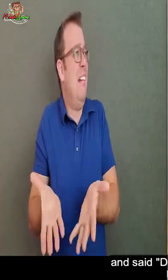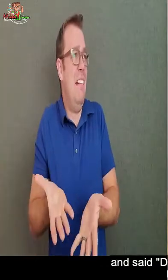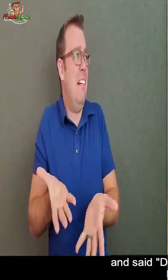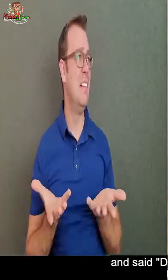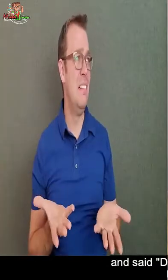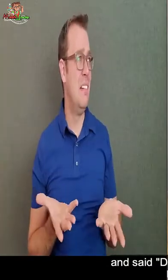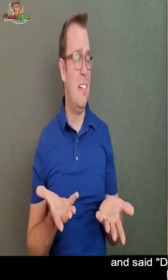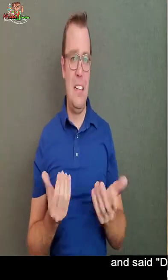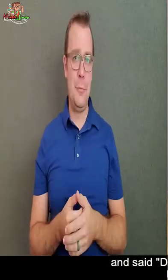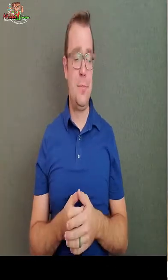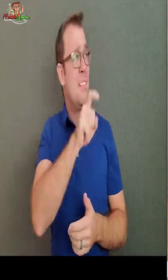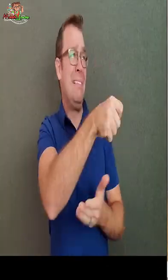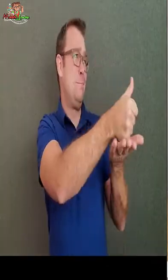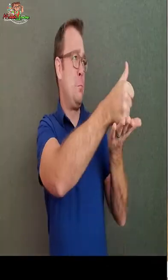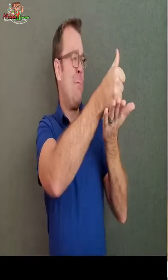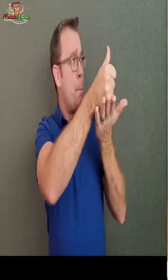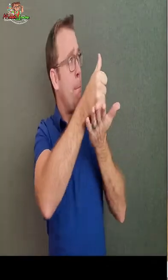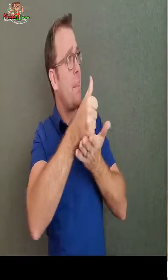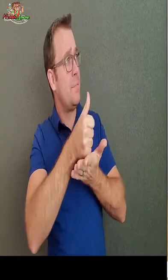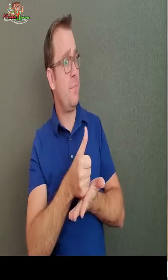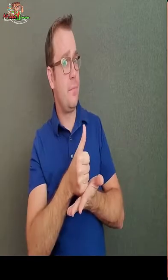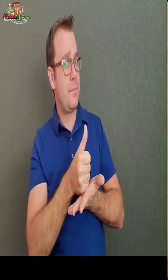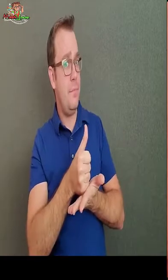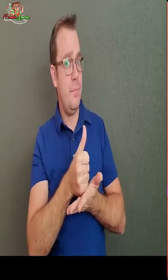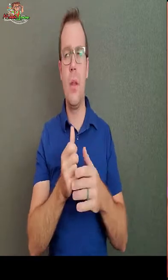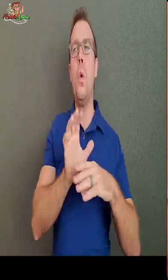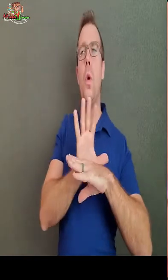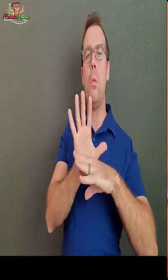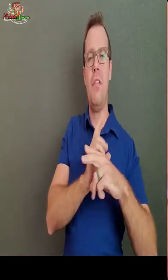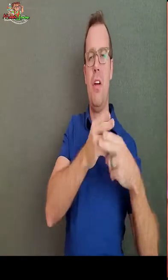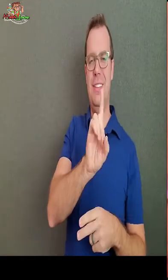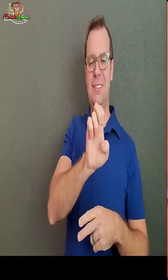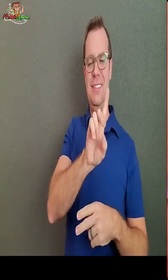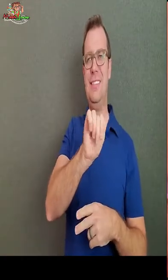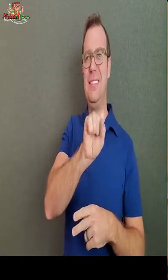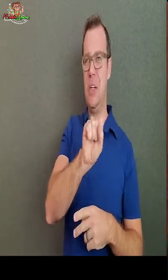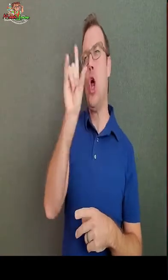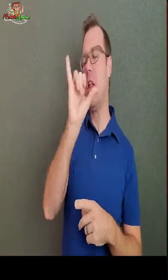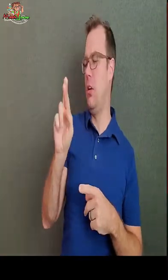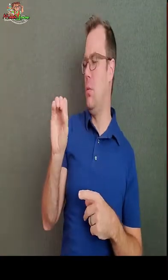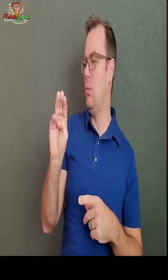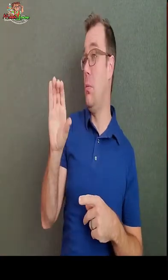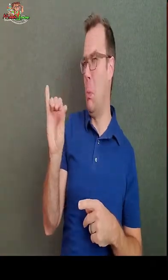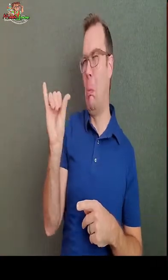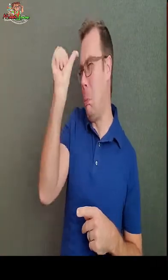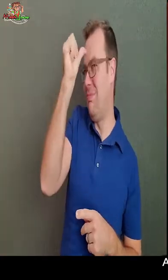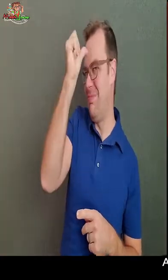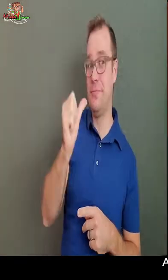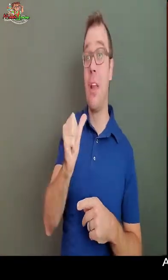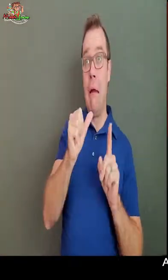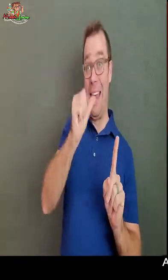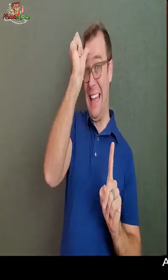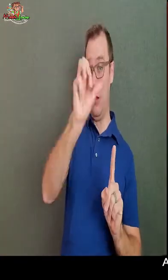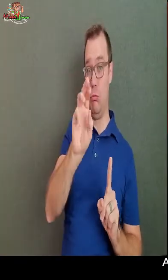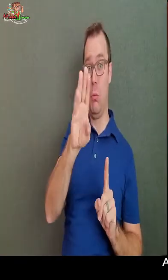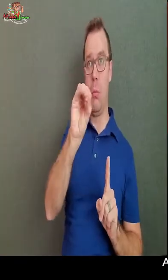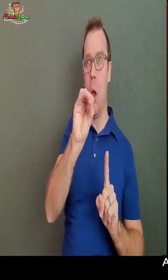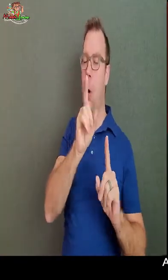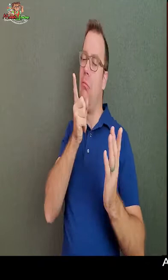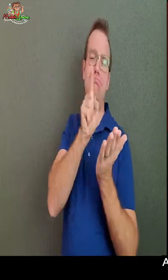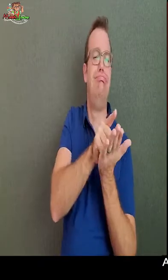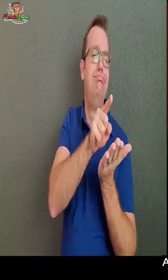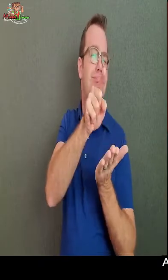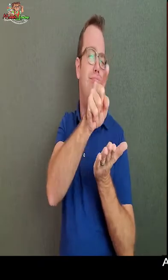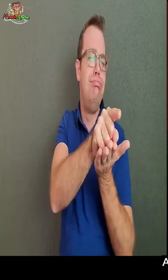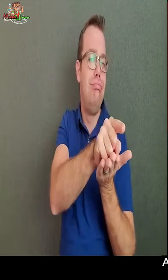understand math at all. So आपको मेरी help करनी होगी. Movie called Devdas. Devdas is Indian Romeo. Indian Romeo who's like who falls